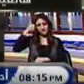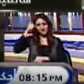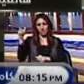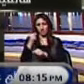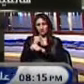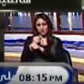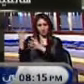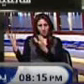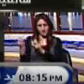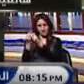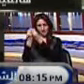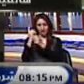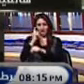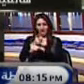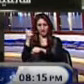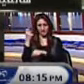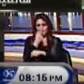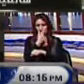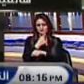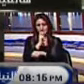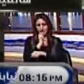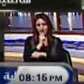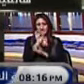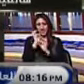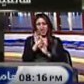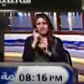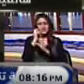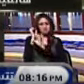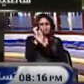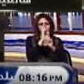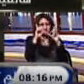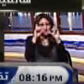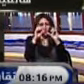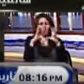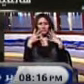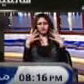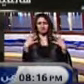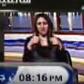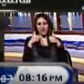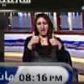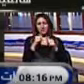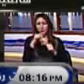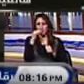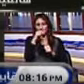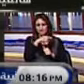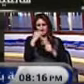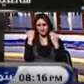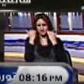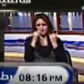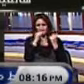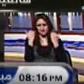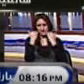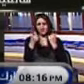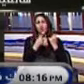اشتغلنا تحت رئاسه حضرتك، اتعلمنا ان احنا نقدر نعمل انفراد، اتعلمنا ان احنا نقدر نعمل صوره حلوه. الست الملكومه اللي انت شفتها دي من